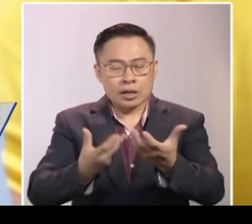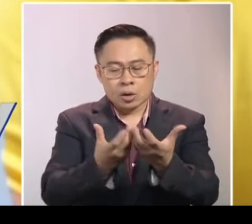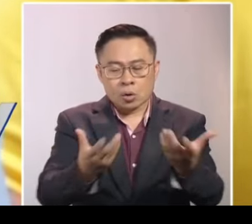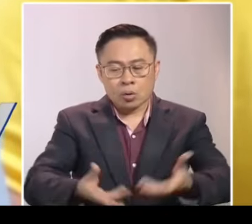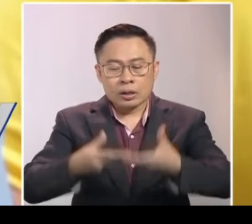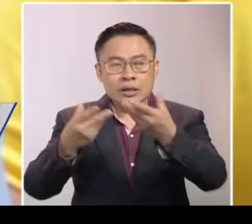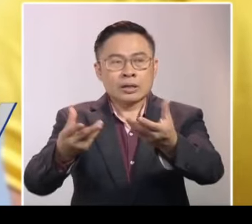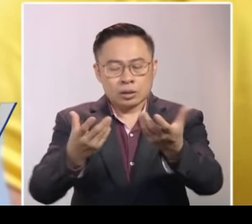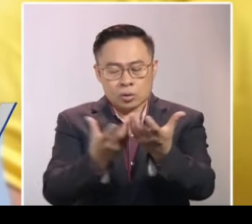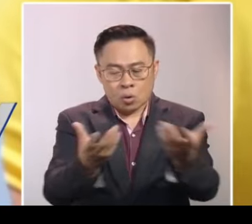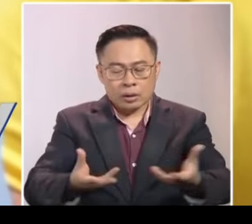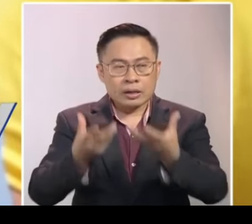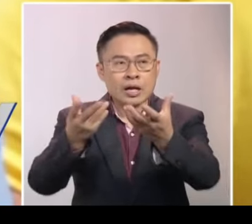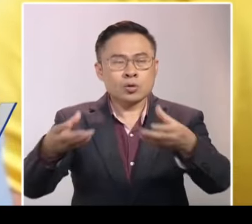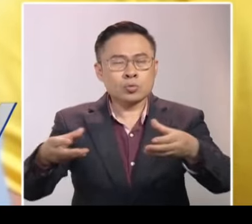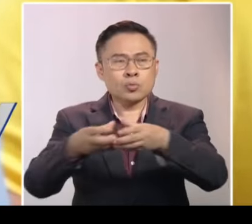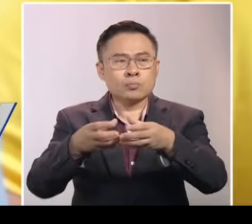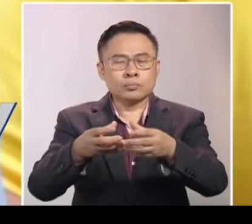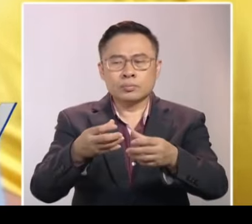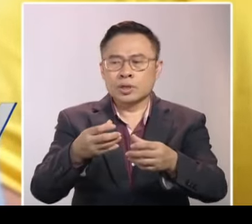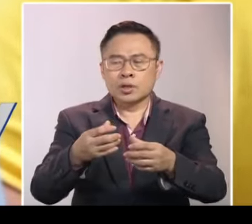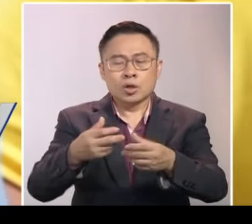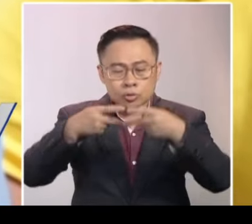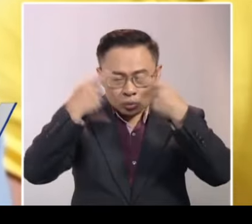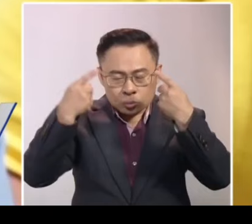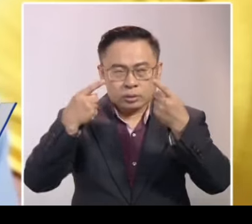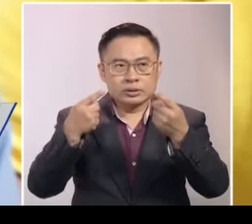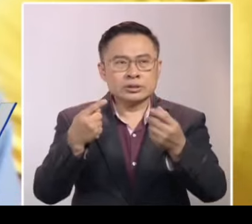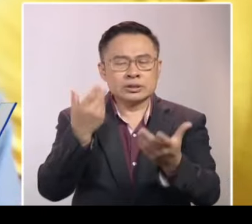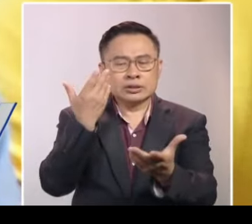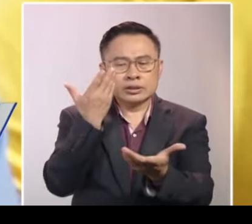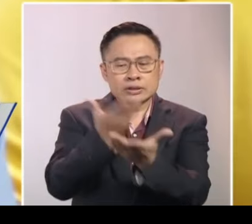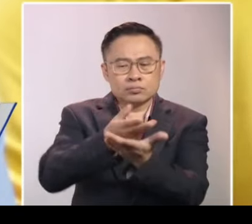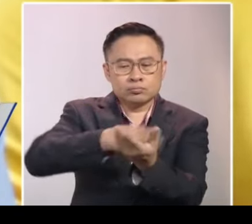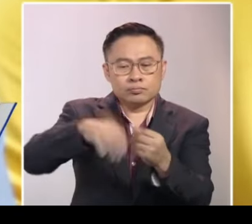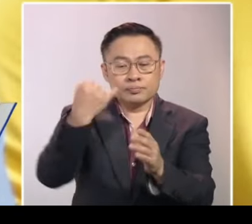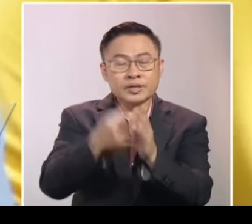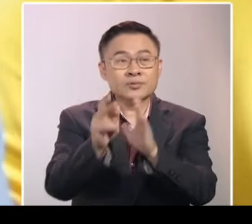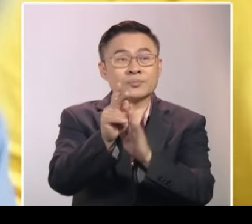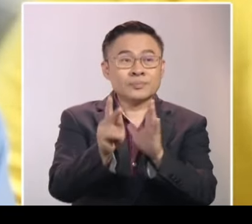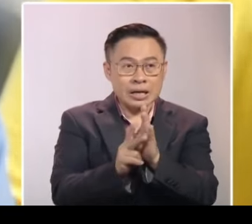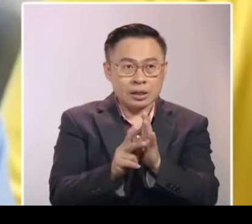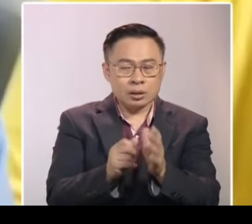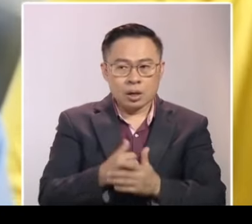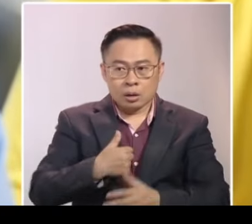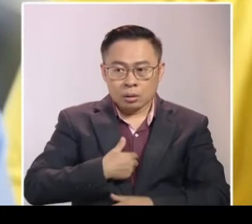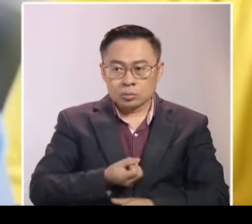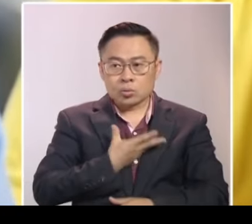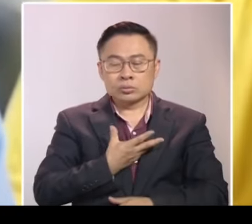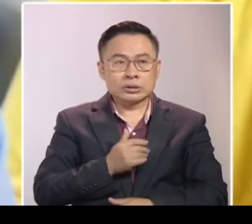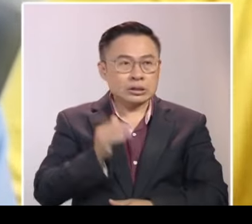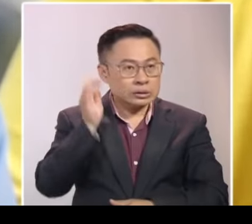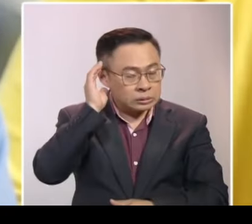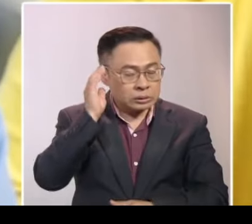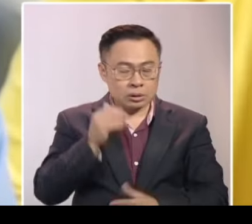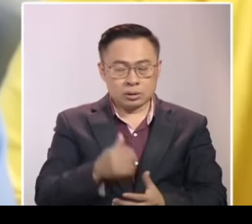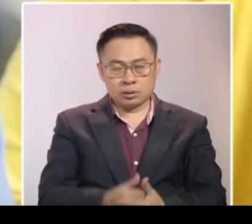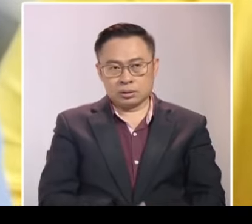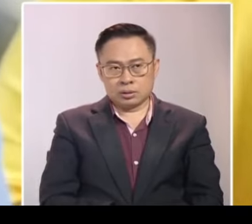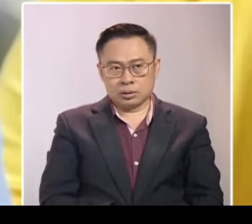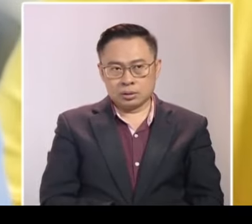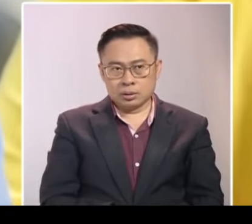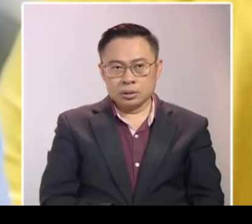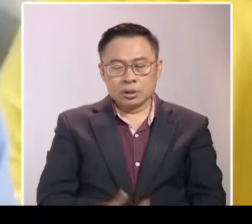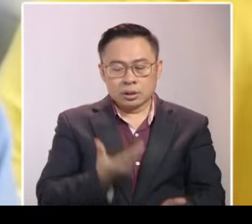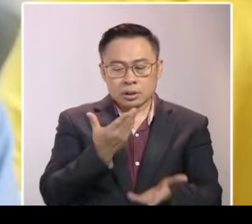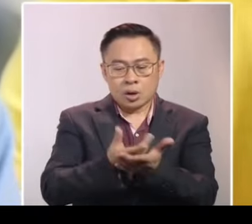วิชาชีพที่ปอกเงินค่ะเขาว่าซื้อเฮาไปอยู่ในคุณยายก็ลงเชื่อนปเงินค่ะก็เลยหลงเสียเขาโอนนี่โอนผ่านไผ่านแอป